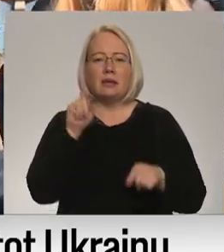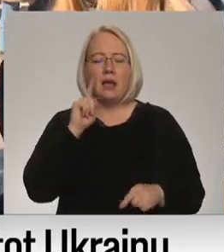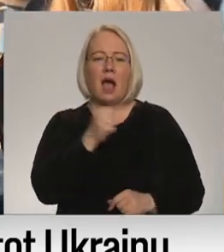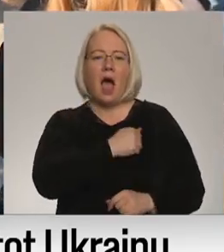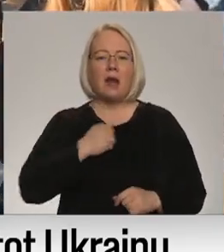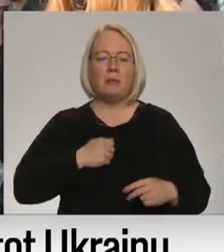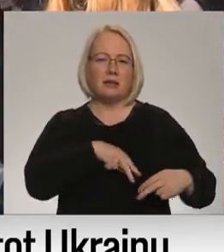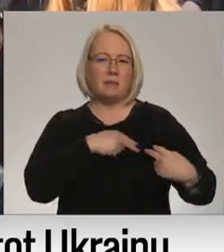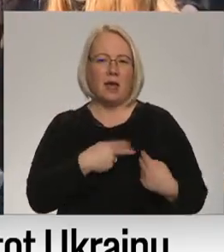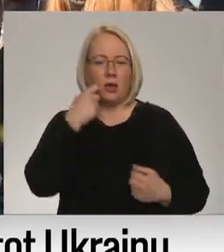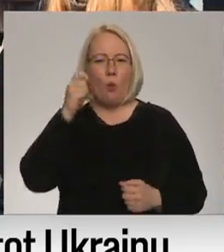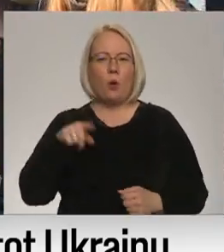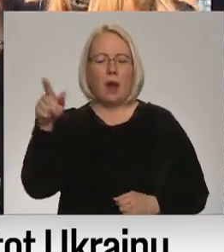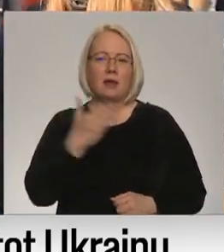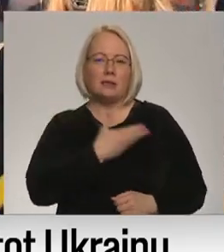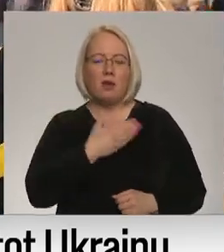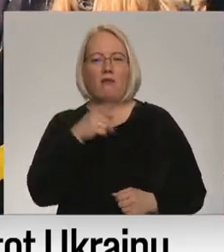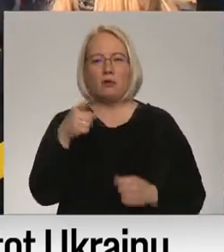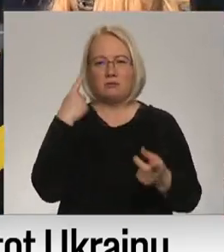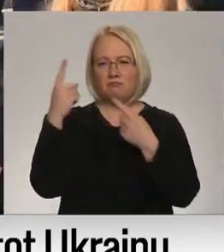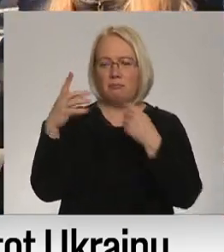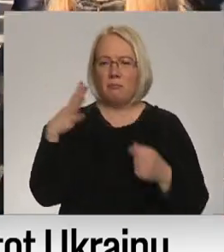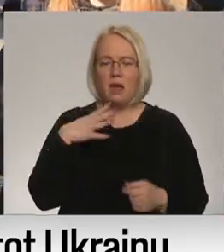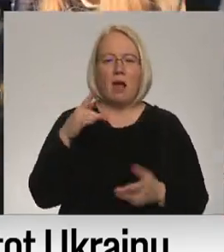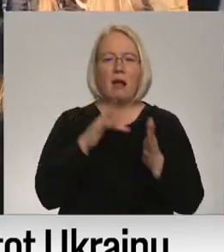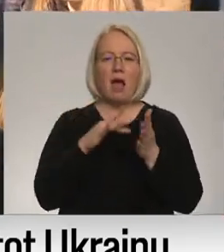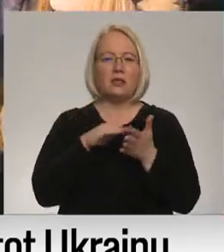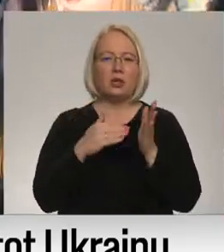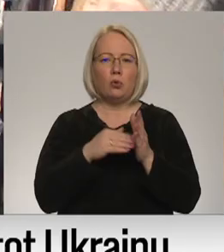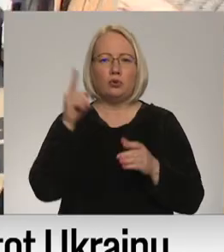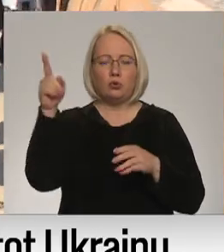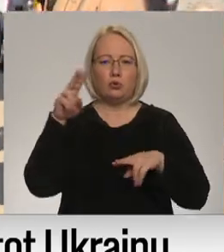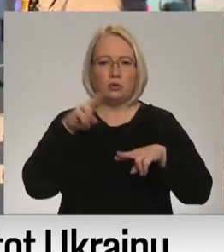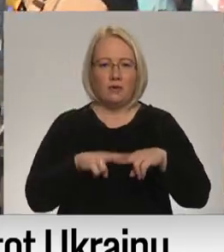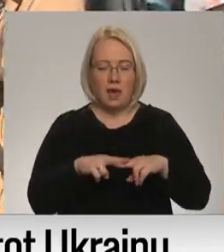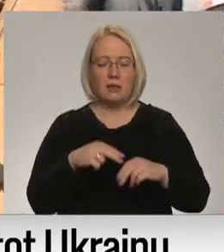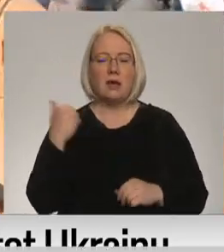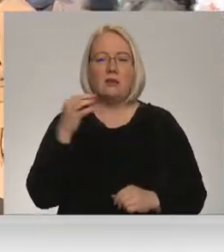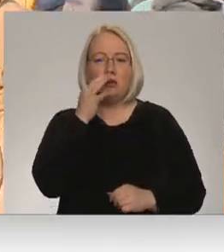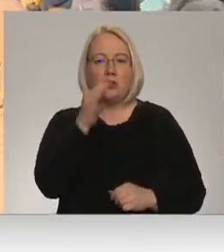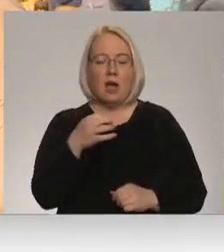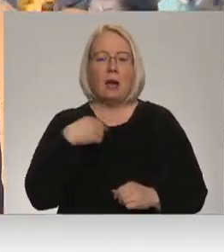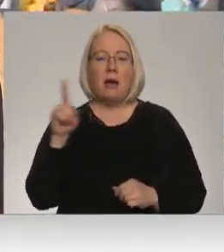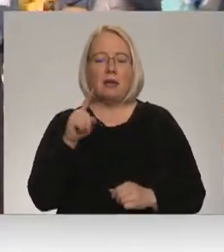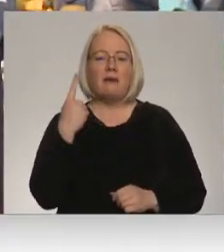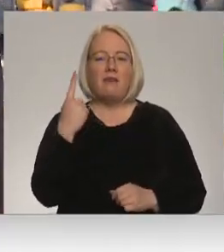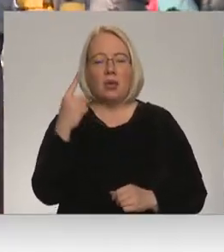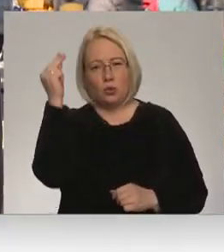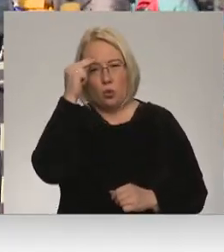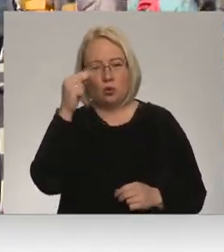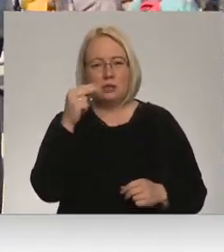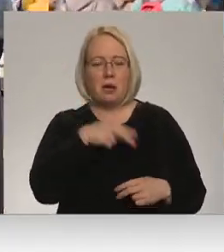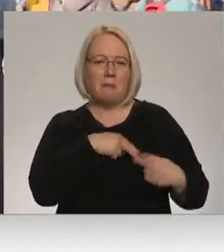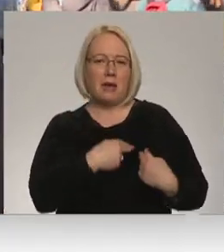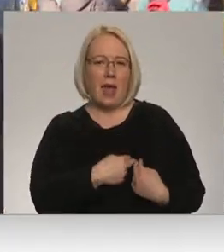mēģinājāt ar viņiem sazināties, varbūt kāda ir tā situācija uz vietas, ko viņi saka? Jā, man ir no institūta laikiem viens kursabiedrs,